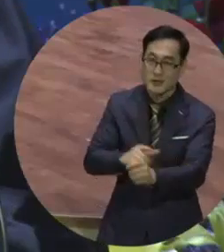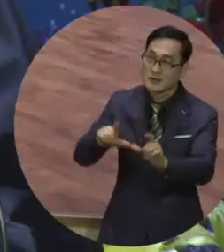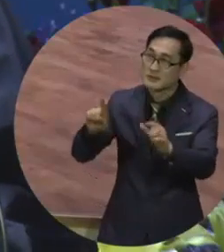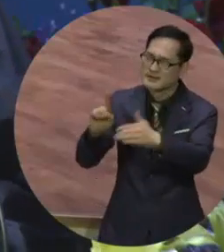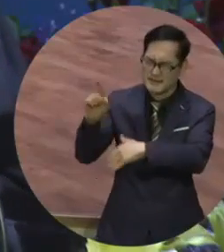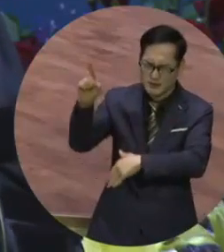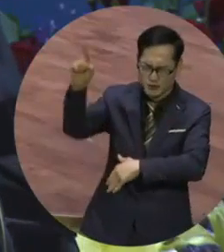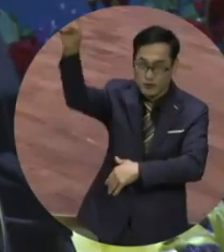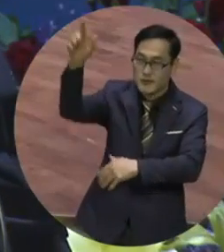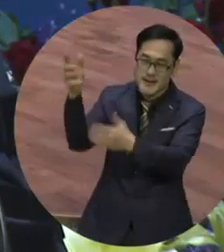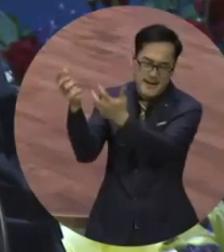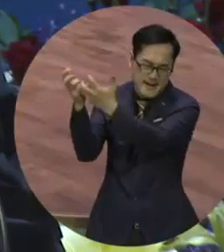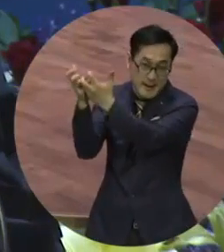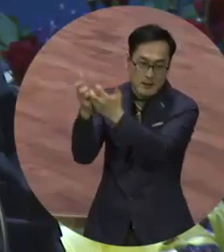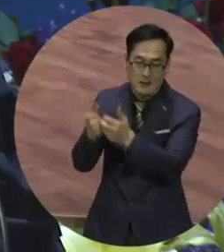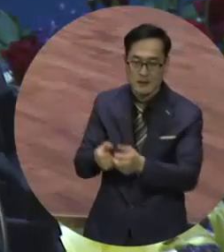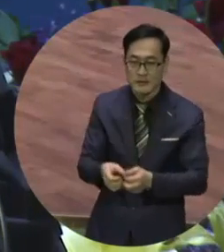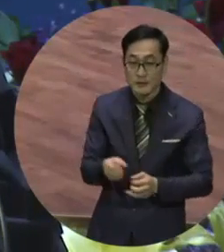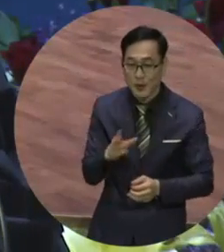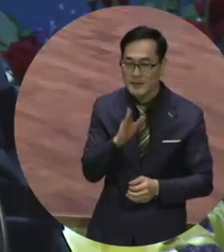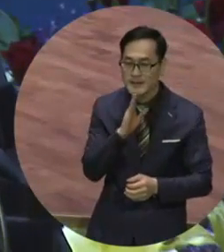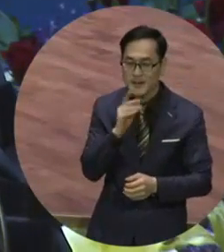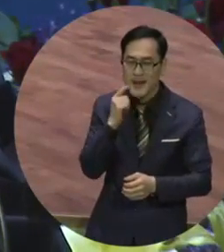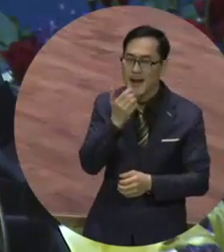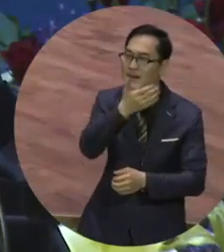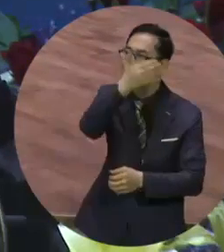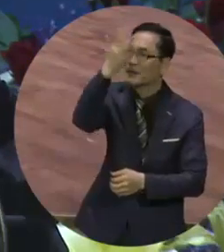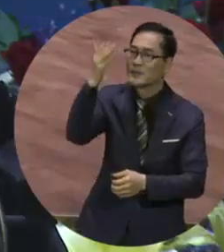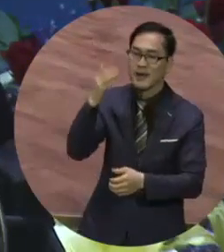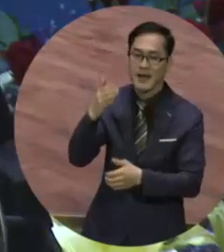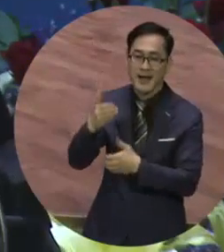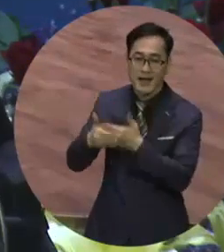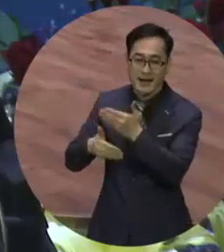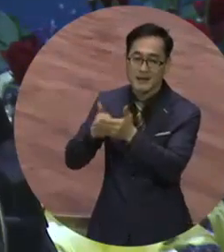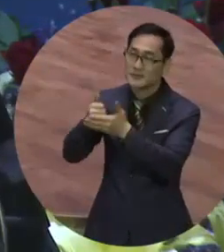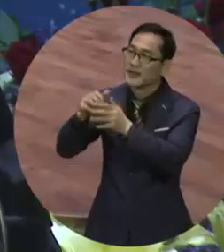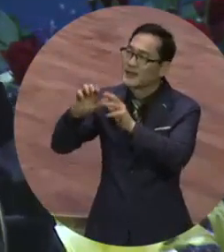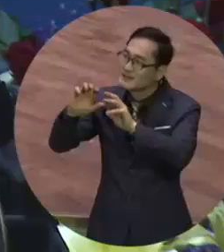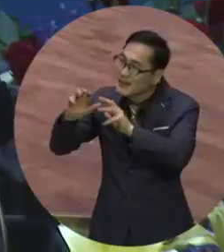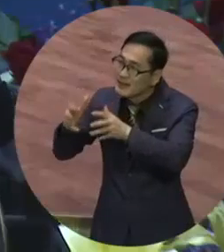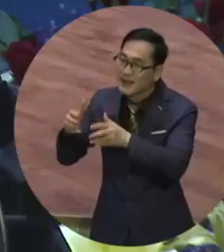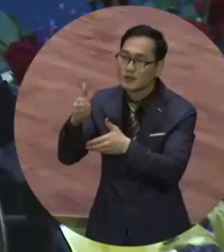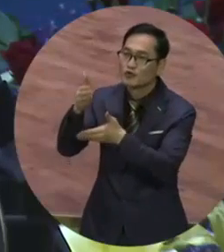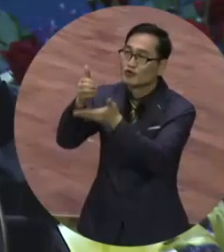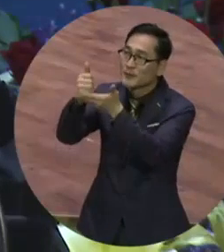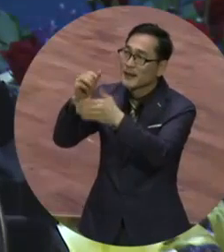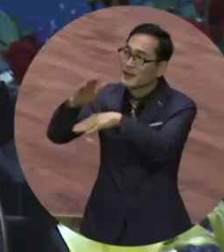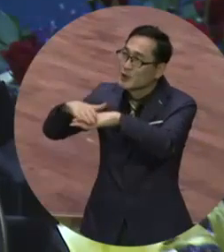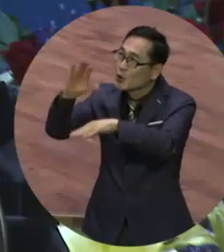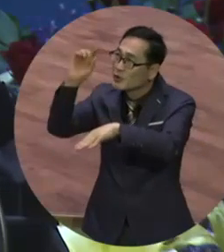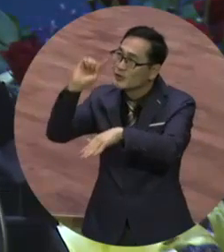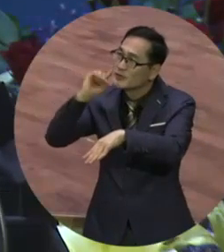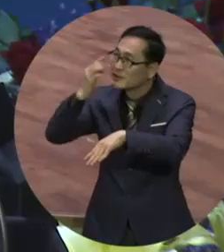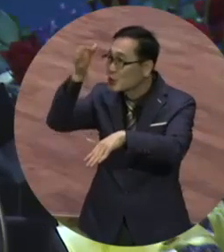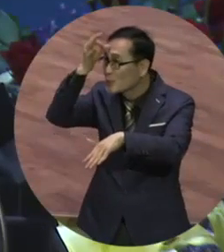참 아름답도다 하나님의 세계. 주님의 솜씨가 어쩌면 이렇게 아름다운.